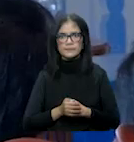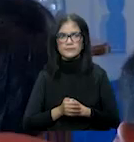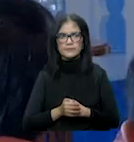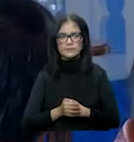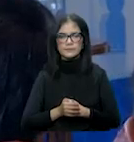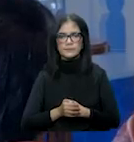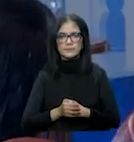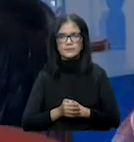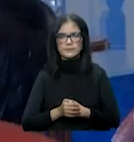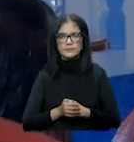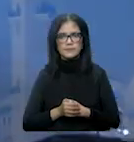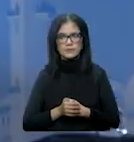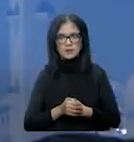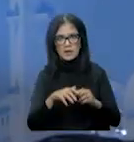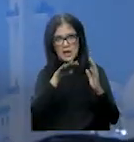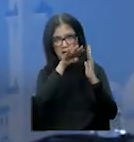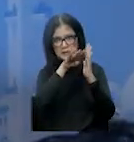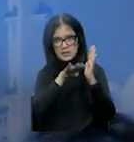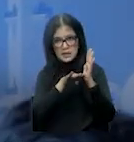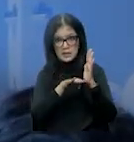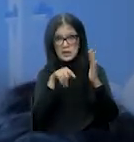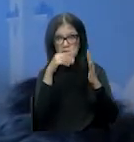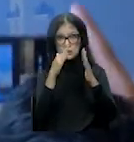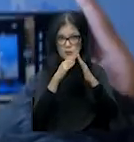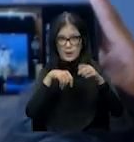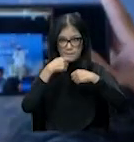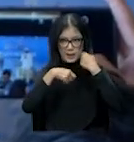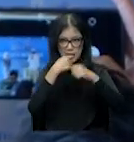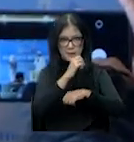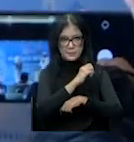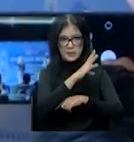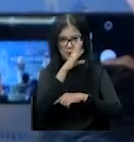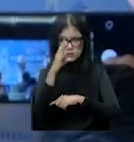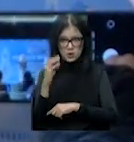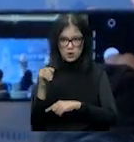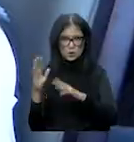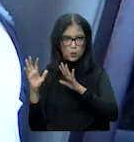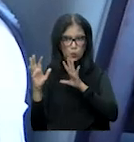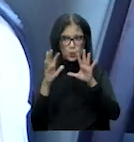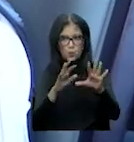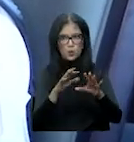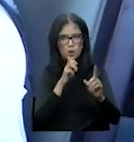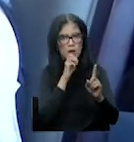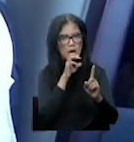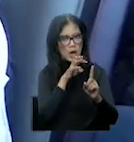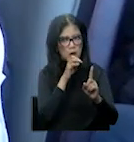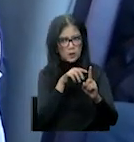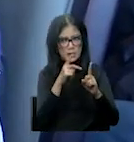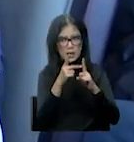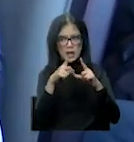gitu acara yang berlangsung di rumah makan pagi sore jerukurut Jakarta juga dihadiri pendakwah Habib Jafar yang memberikan